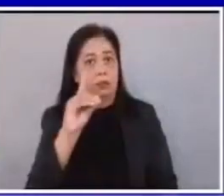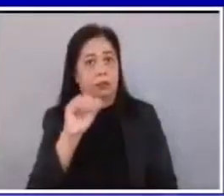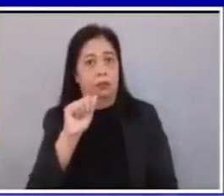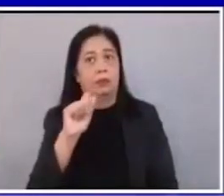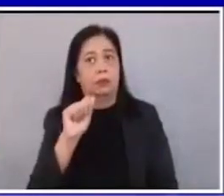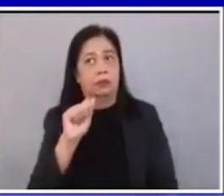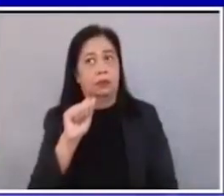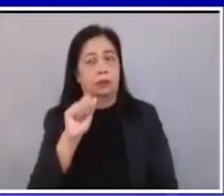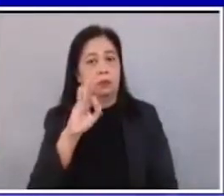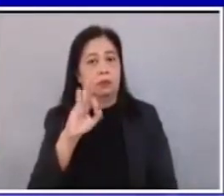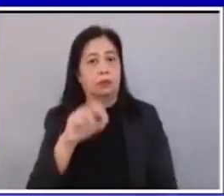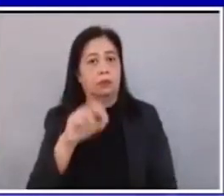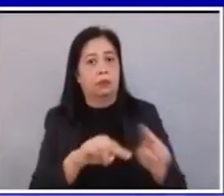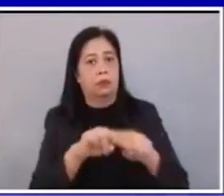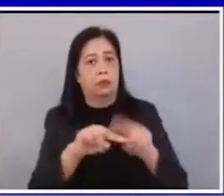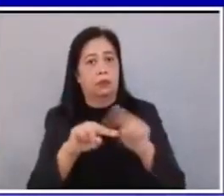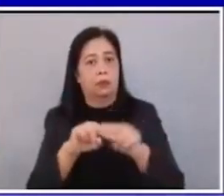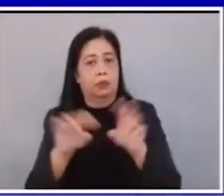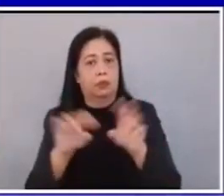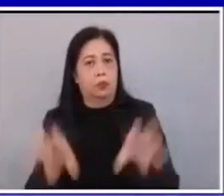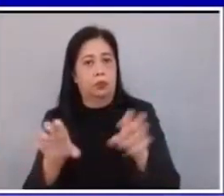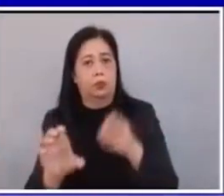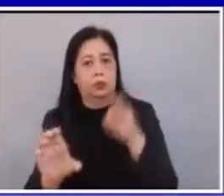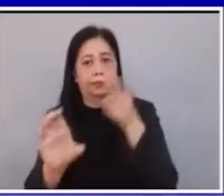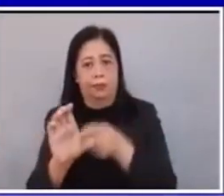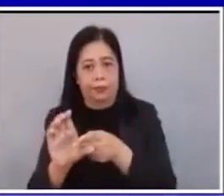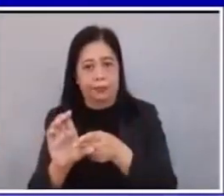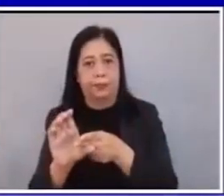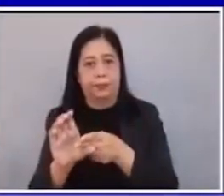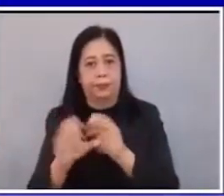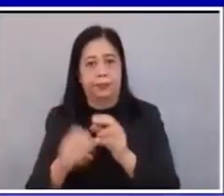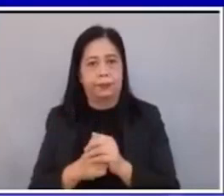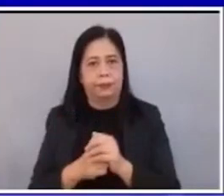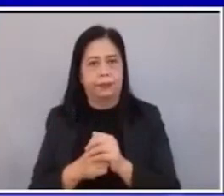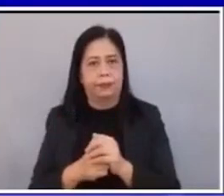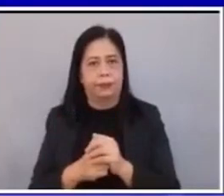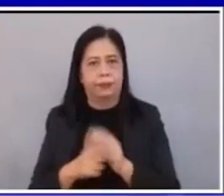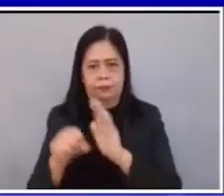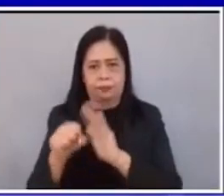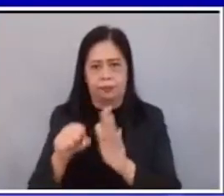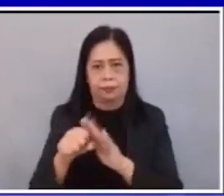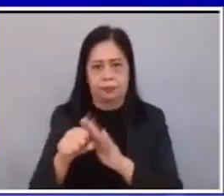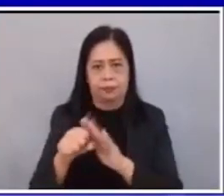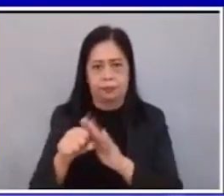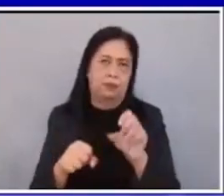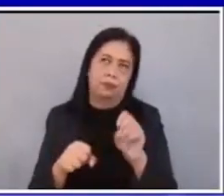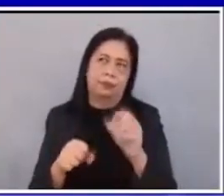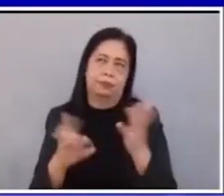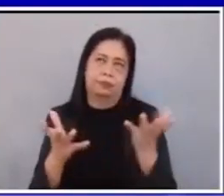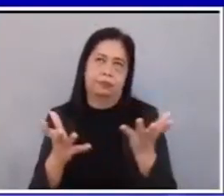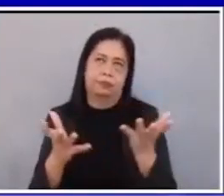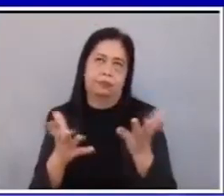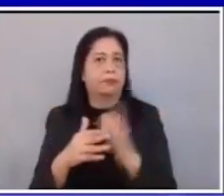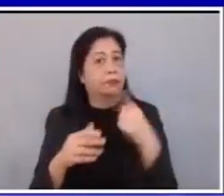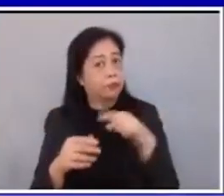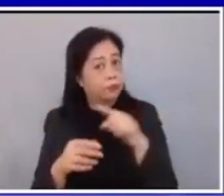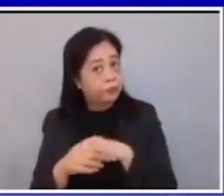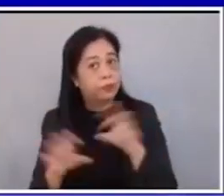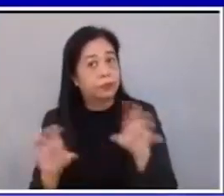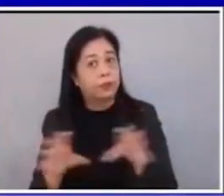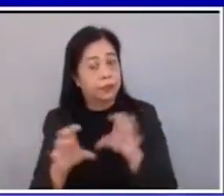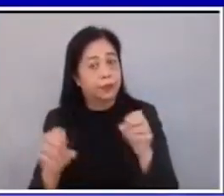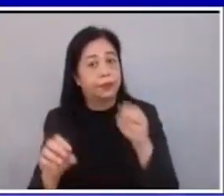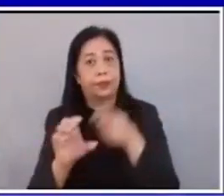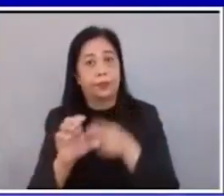tumataas talaga yung labor force participation na substantial, so sabi ko nga yung ating labor force participation rate